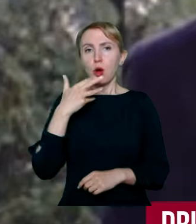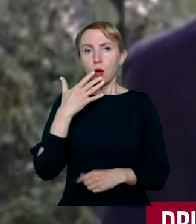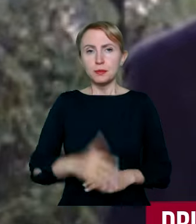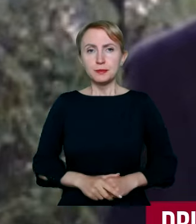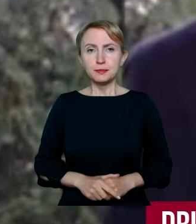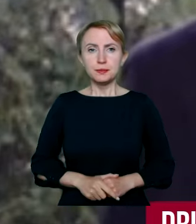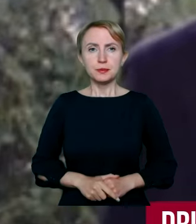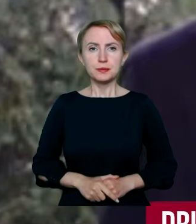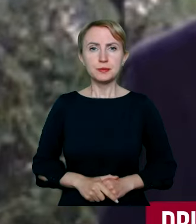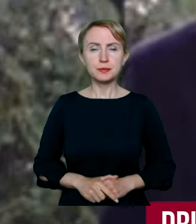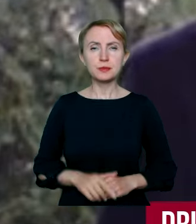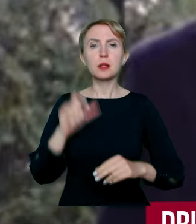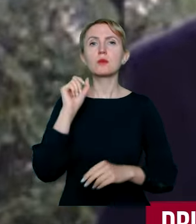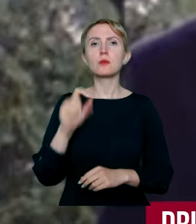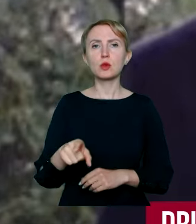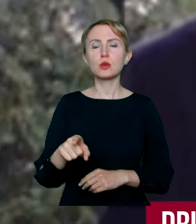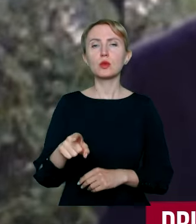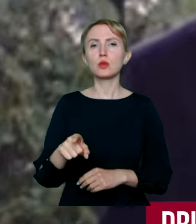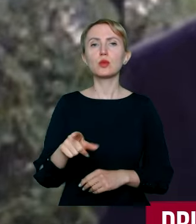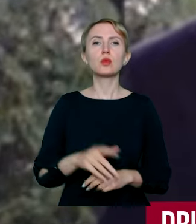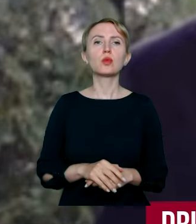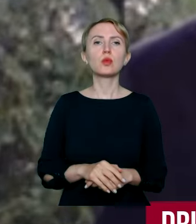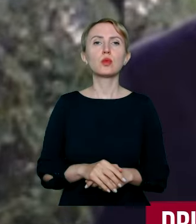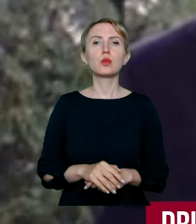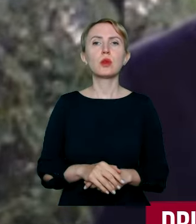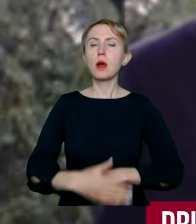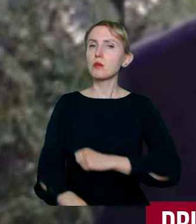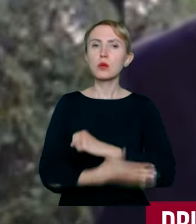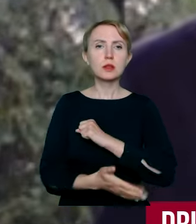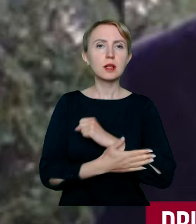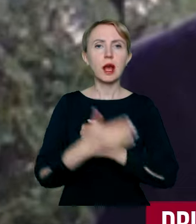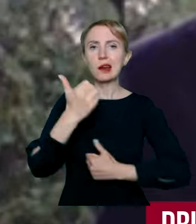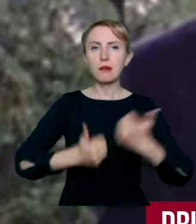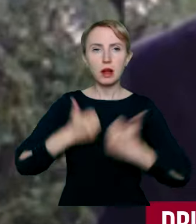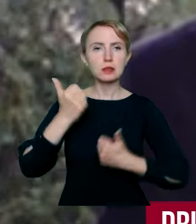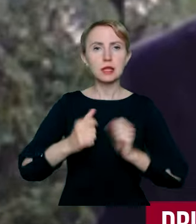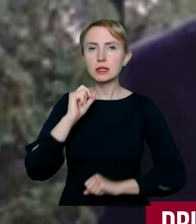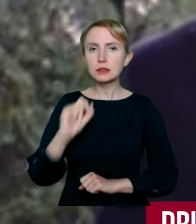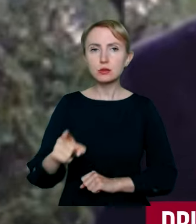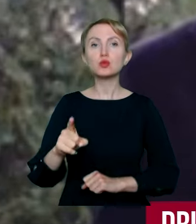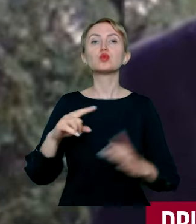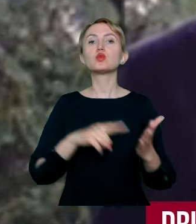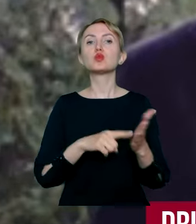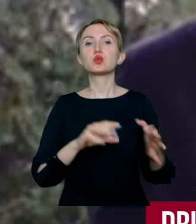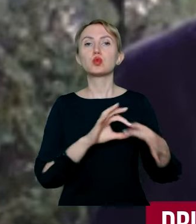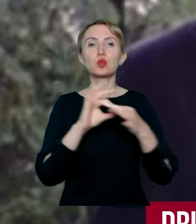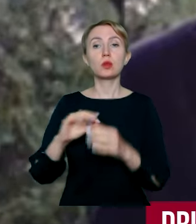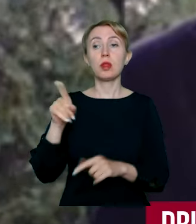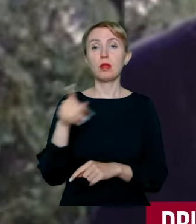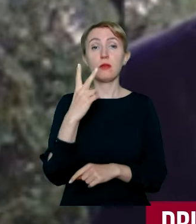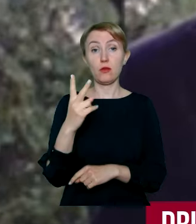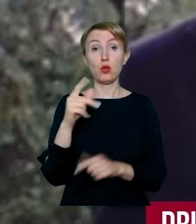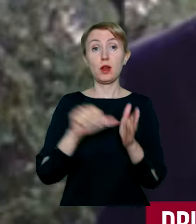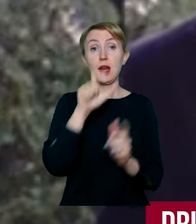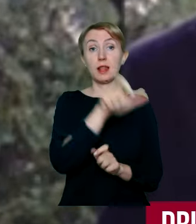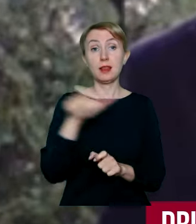tam jest taka dość zasadnicza i fundamentalna rywalizacja związana z tym, że obaj kandydaci mają bardzo